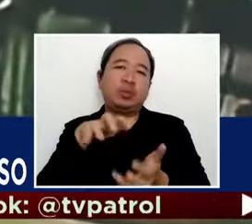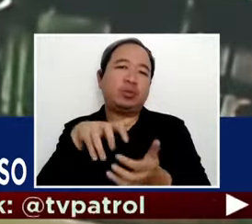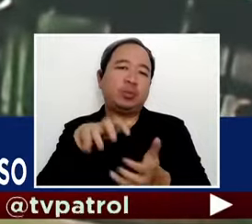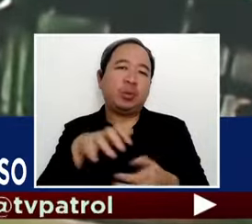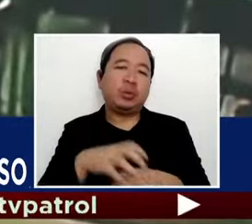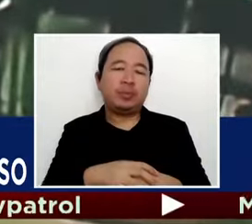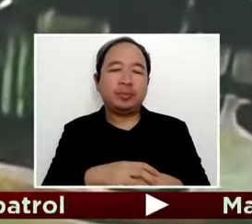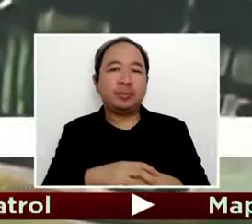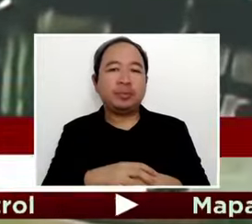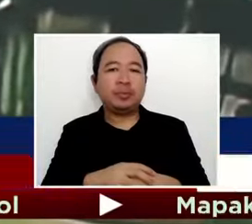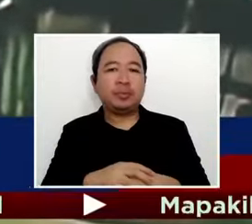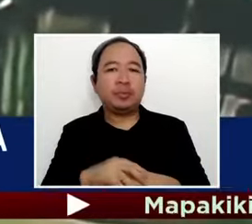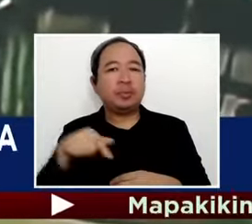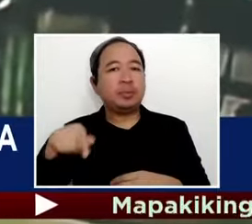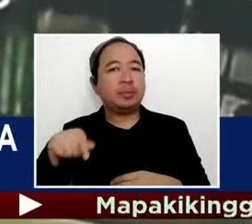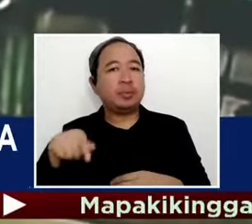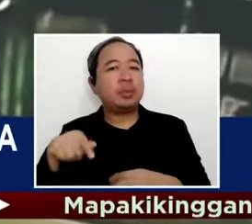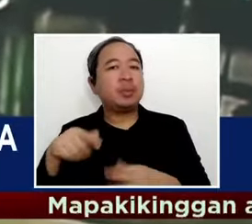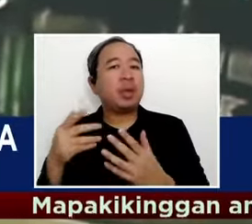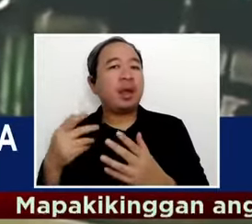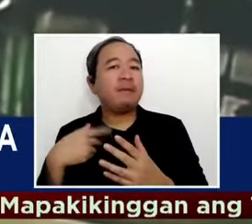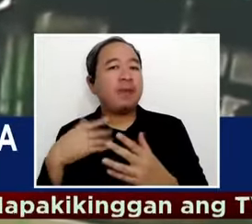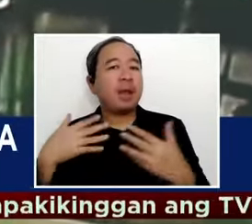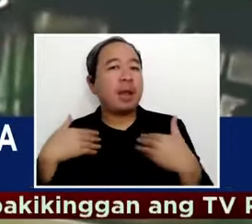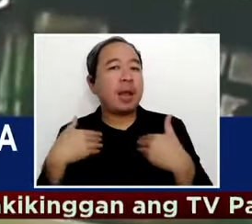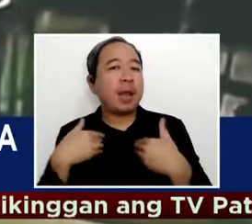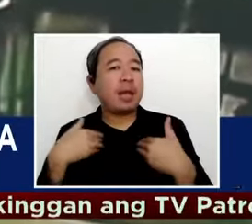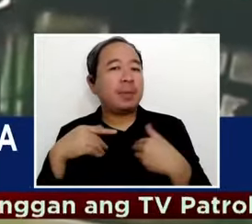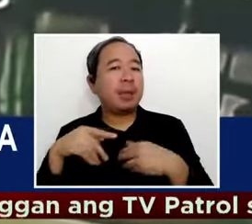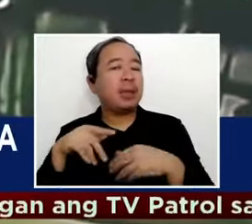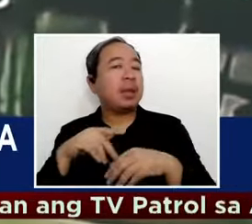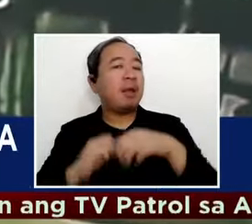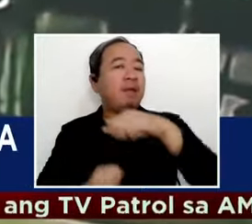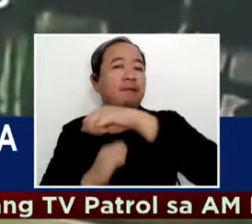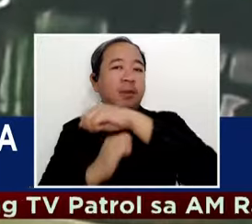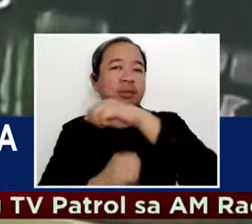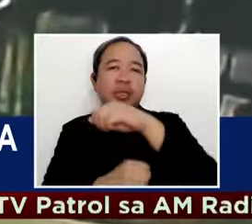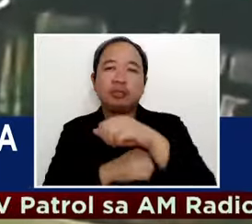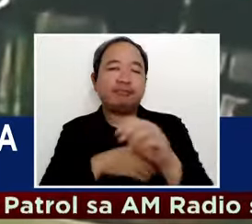na naman ng Animal Kingdom Foundation ang nangyaring insidente. His act